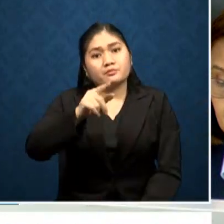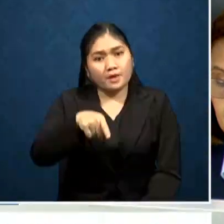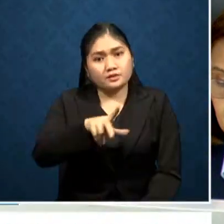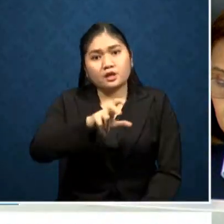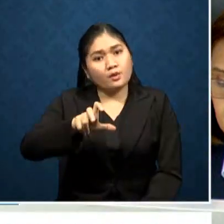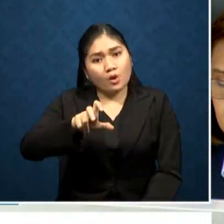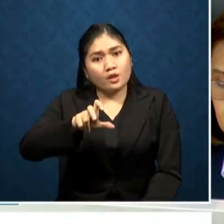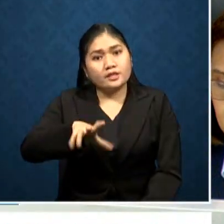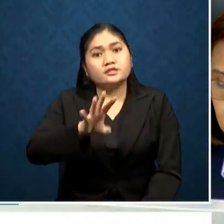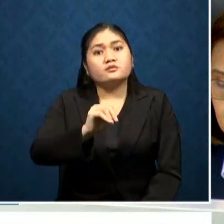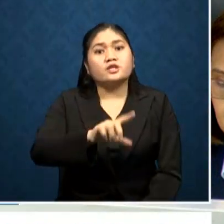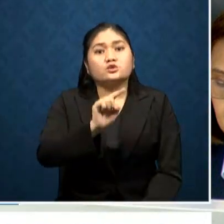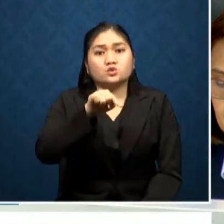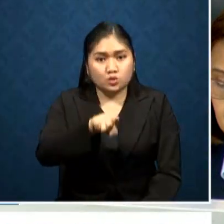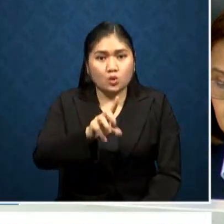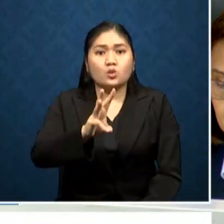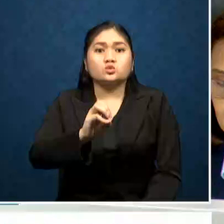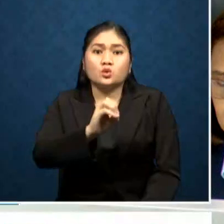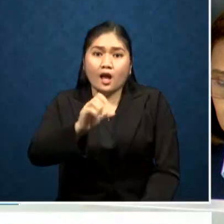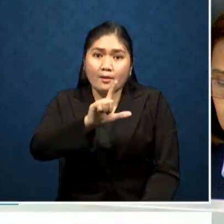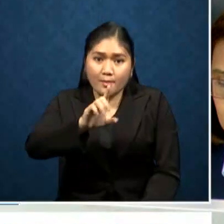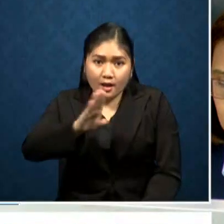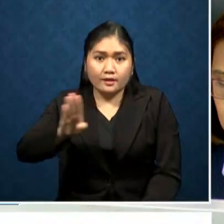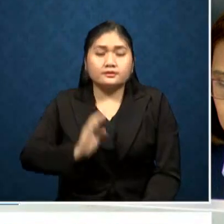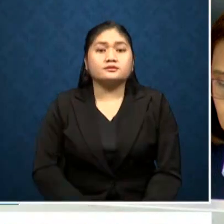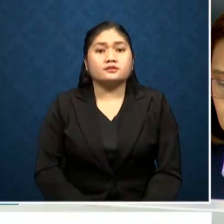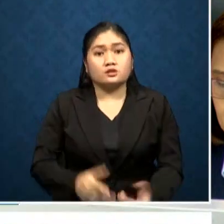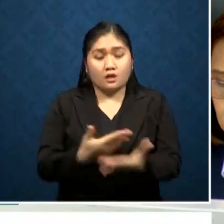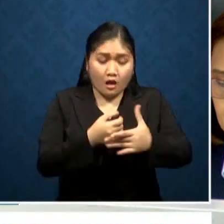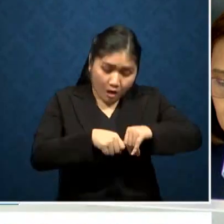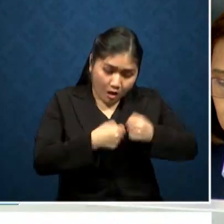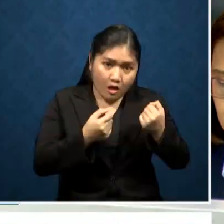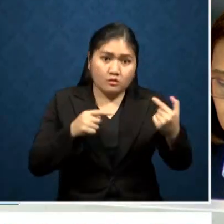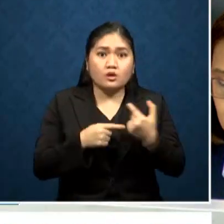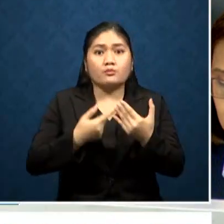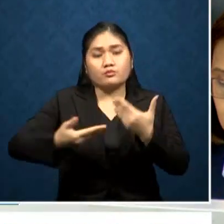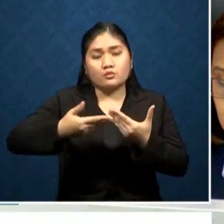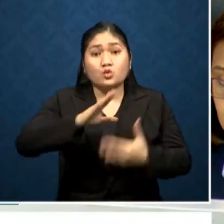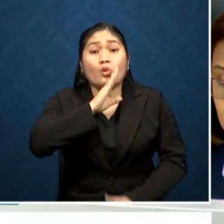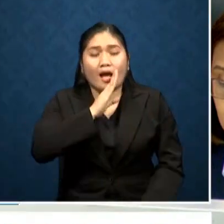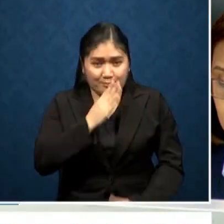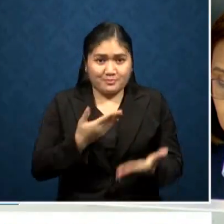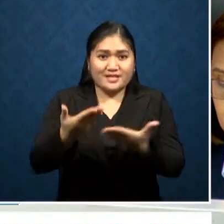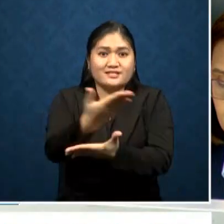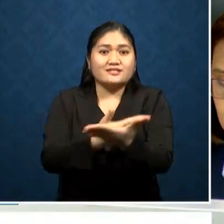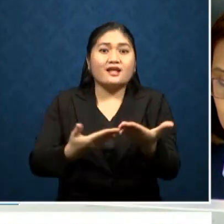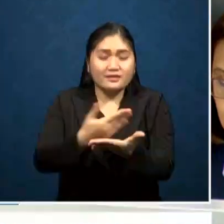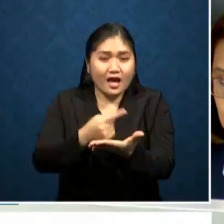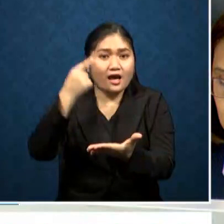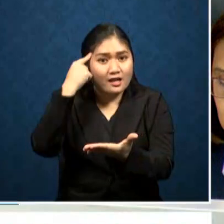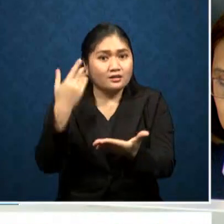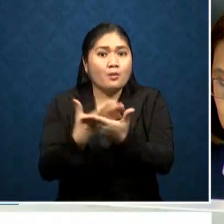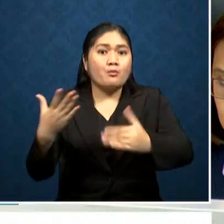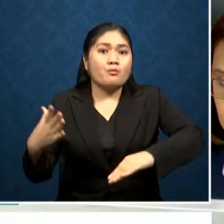58,341.60 ลานบาทโดยหักเพีนาในรักษณะที่เป็เหาจ่ายรายหัวท